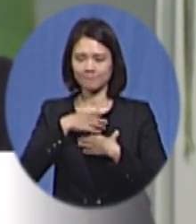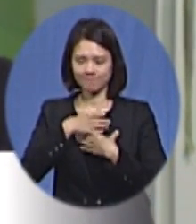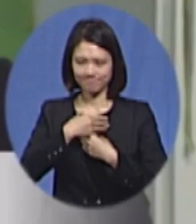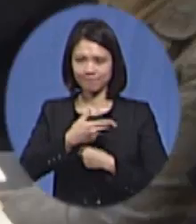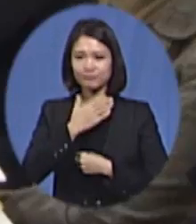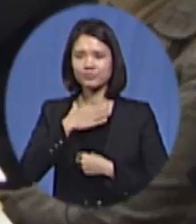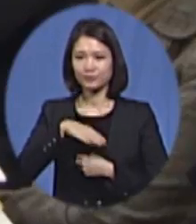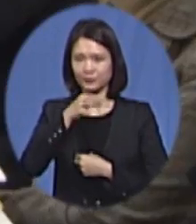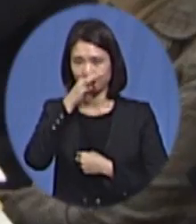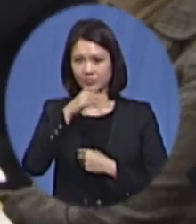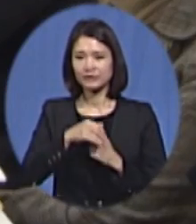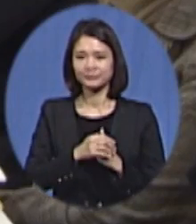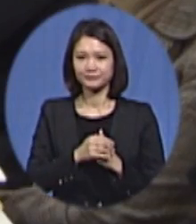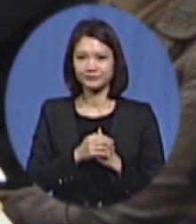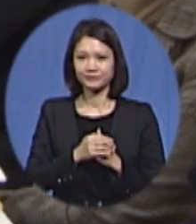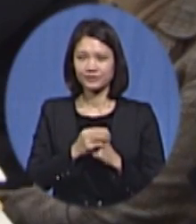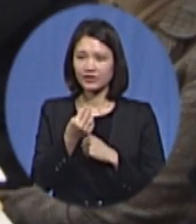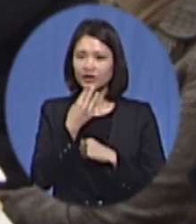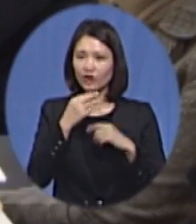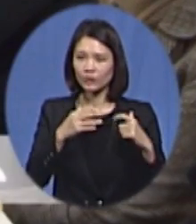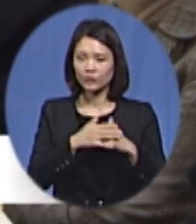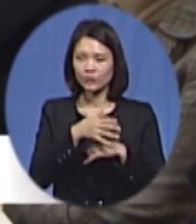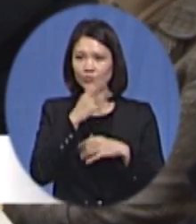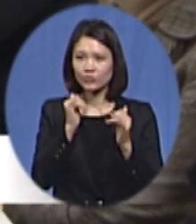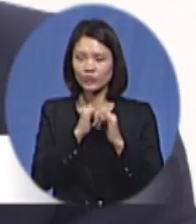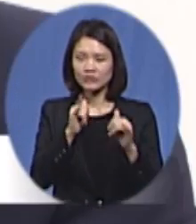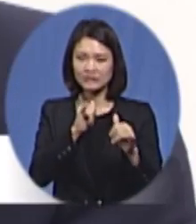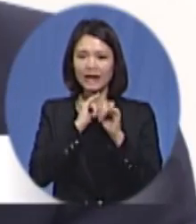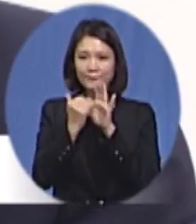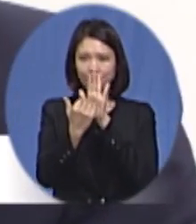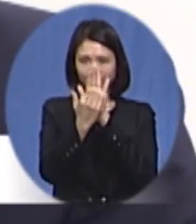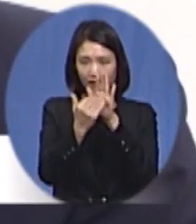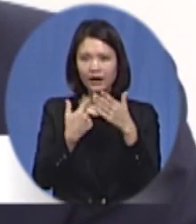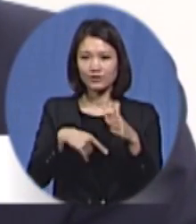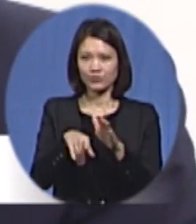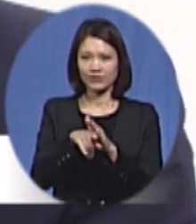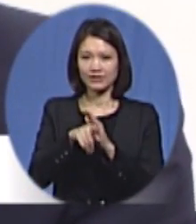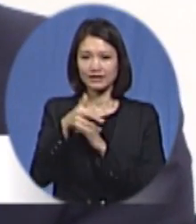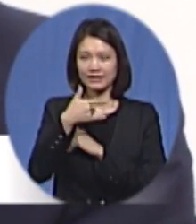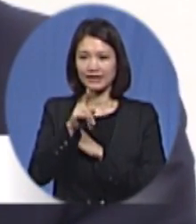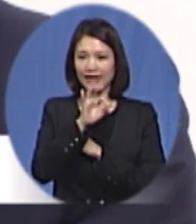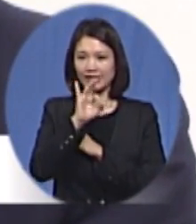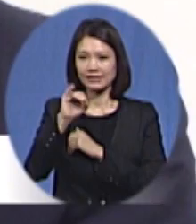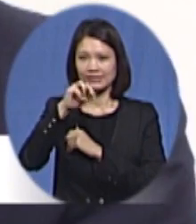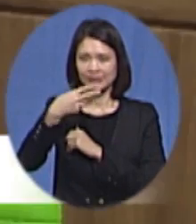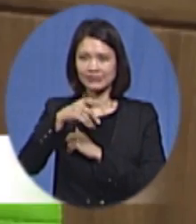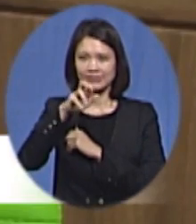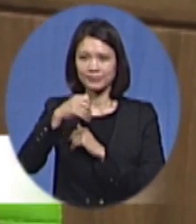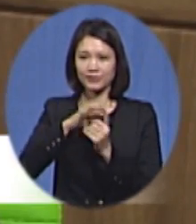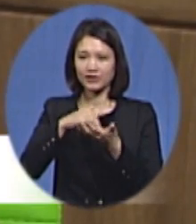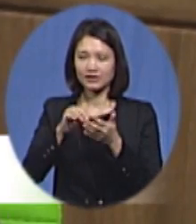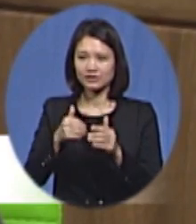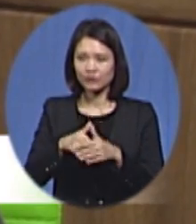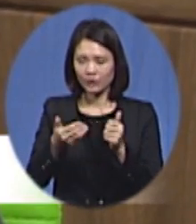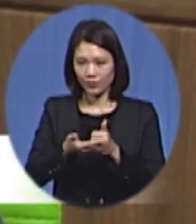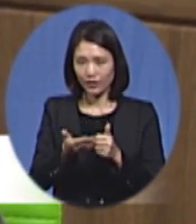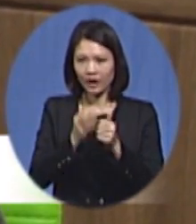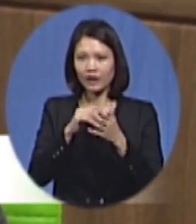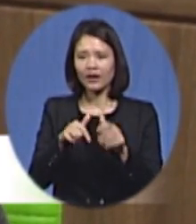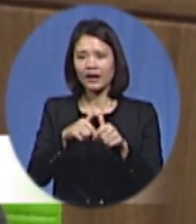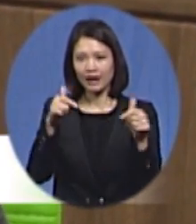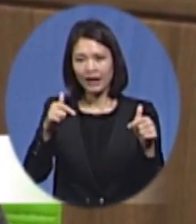보람을 느낍니다. 경기도는 노인 자살 예방을 위해 게이트키퍼들의 양성을 확대할 계획이며